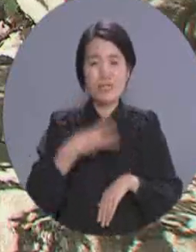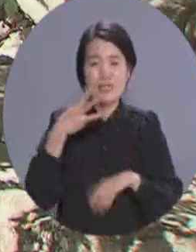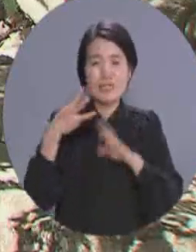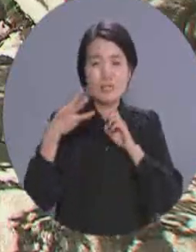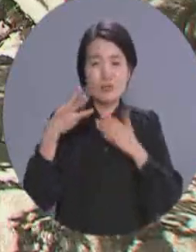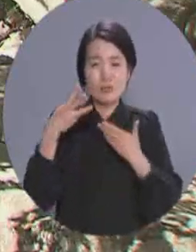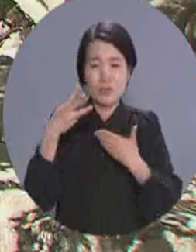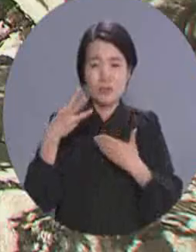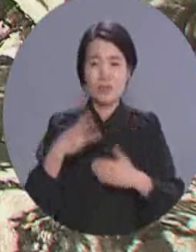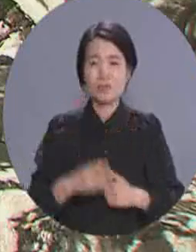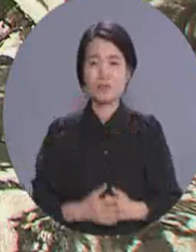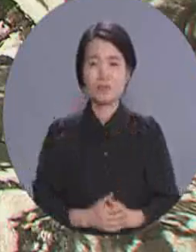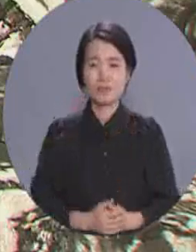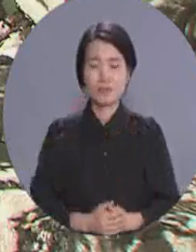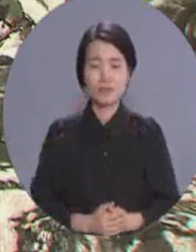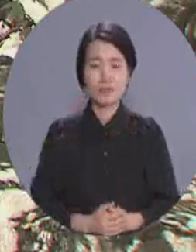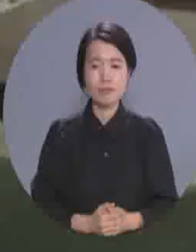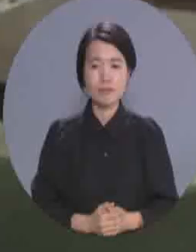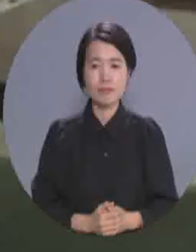29분입니다